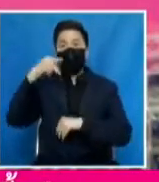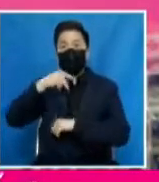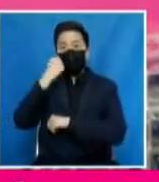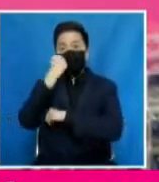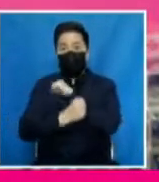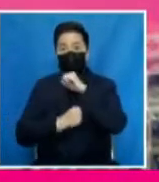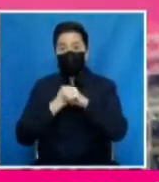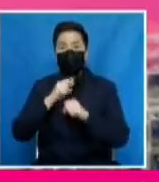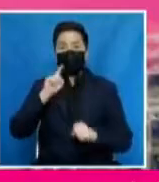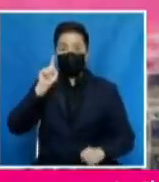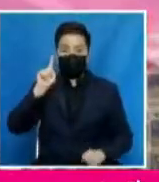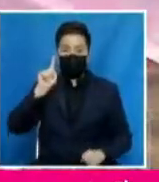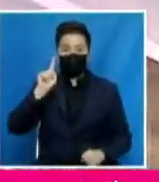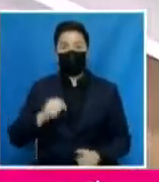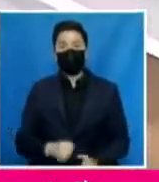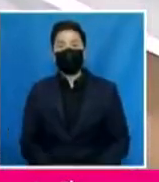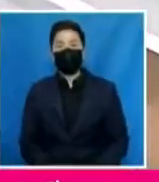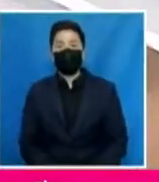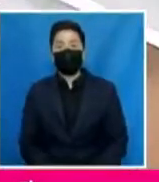ปีได้เลยค่ะ